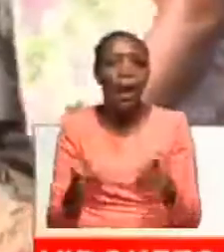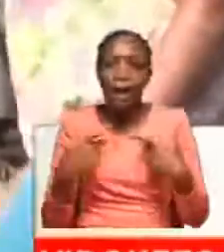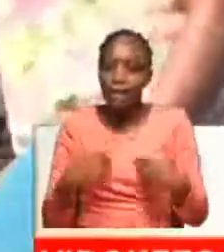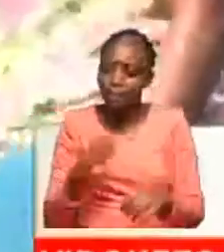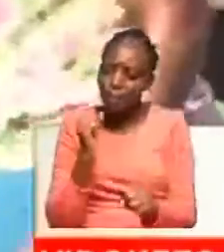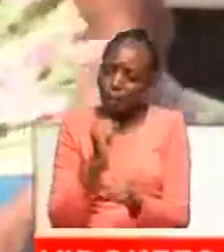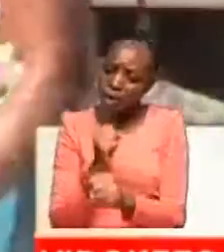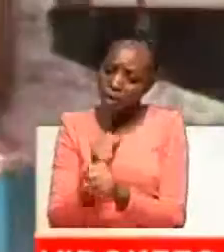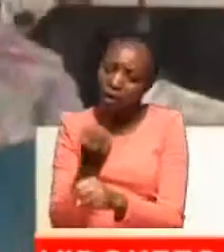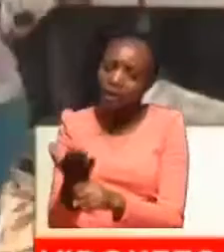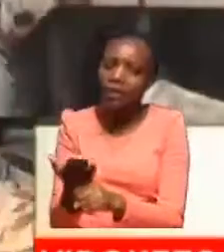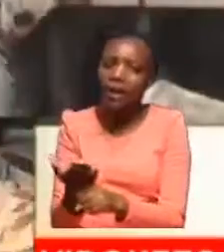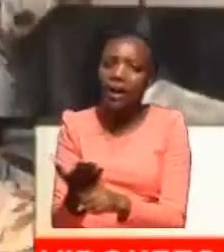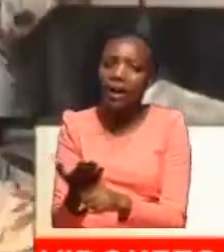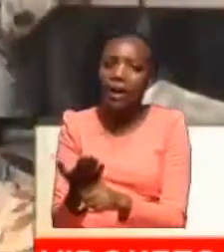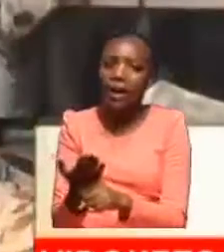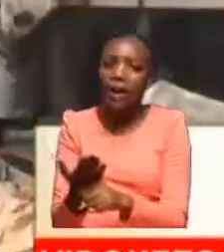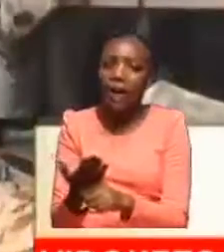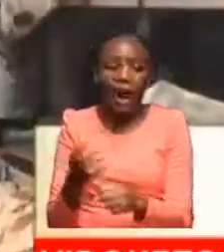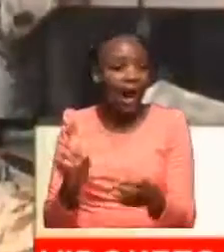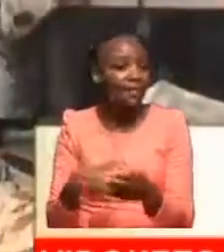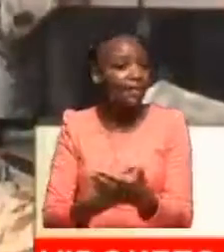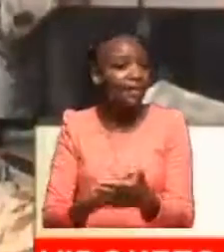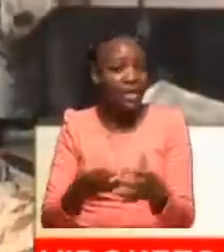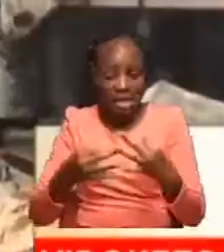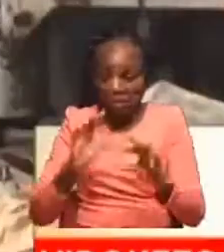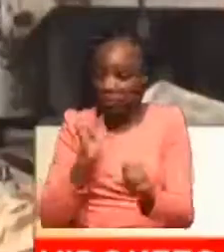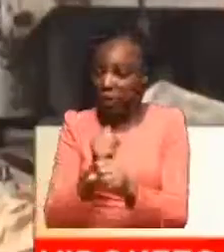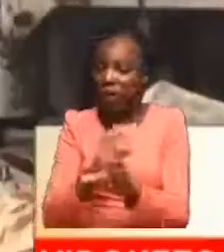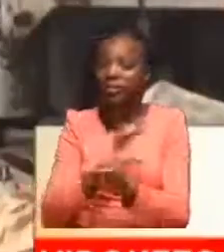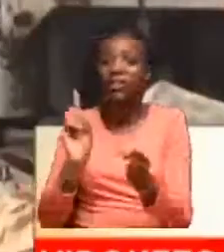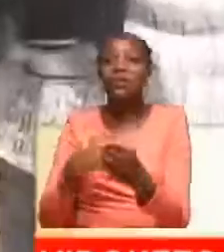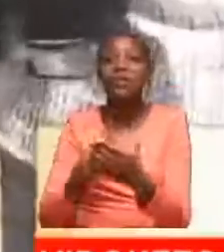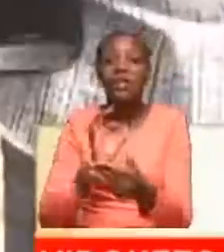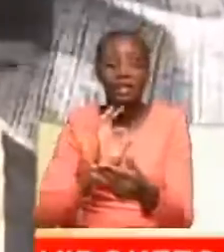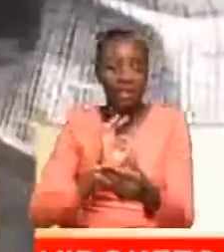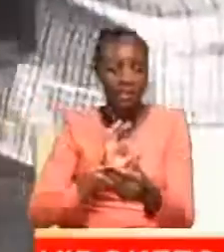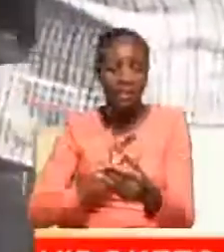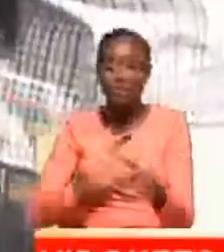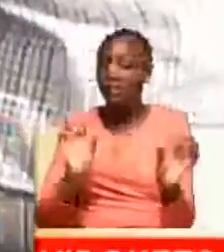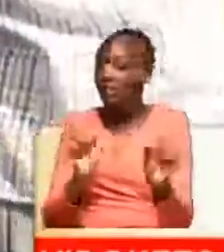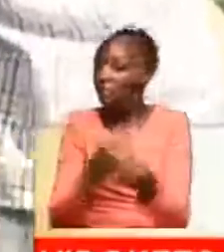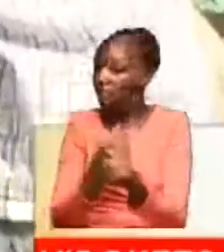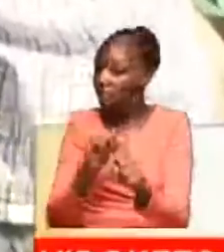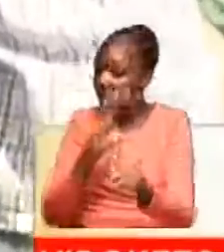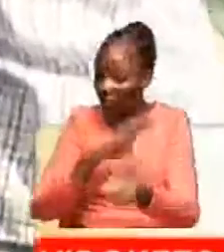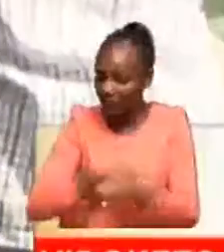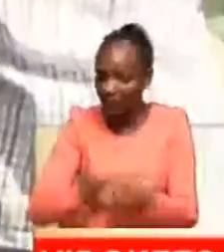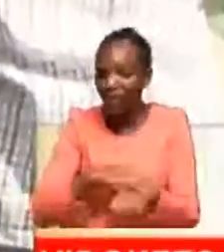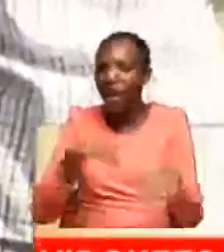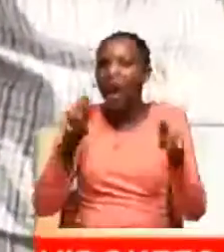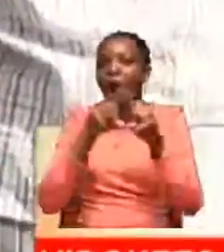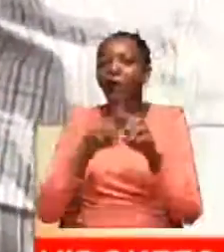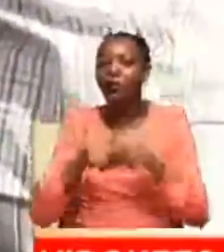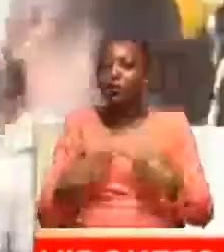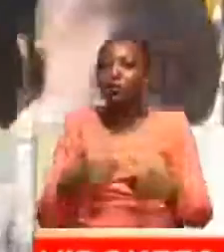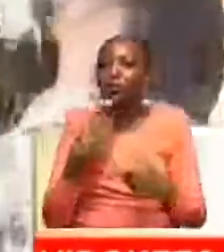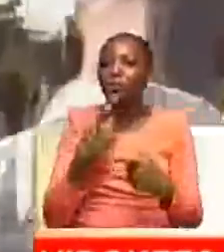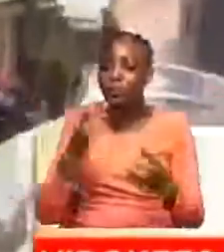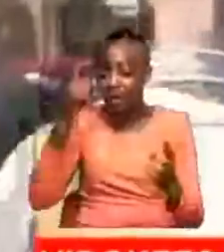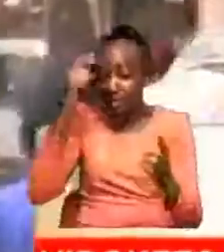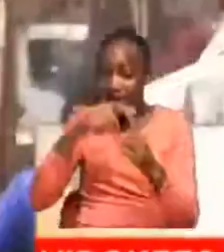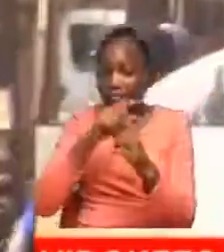ili tupate mapato, na tuwezi pata mapato bila kufanya biashara. Na aidha, wahisani hao wamesema lengo lao ni kuhakikisha